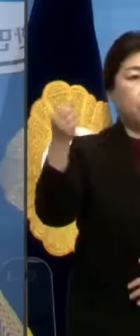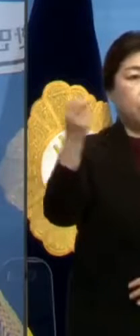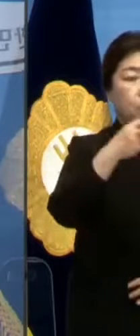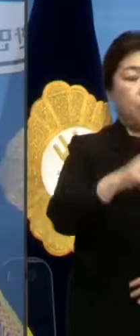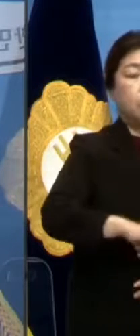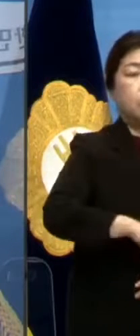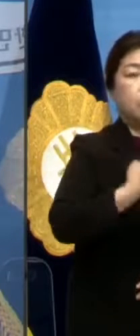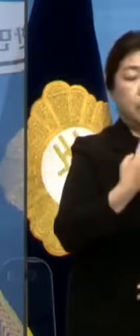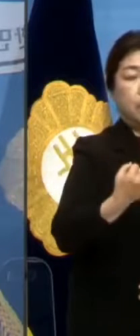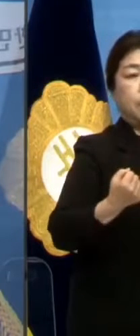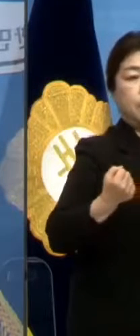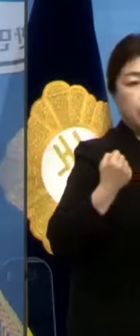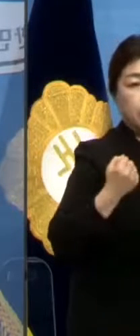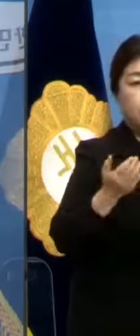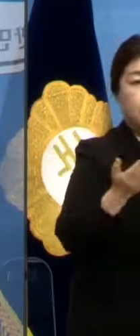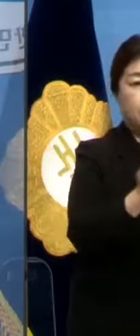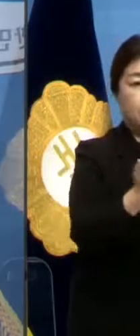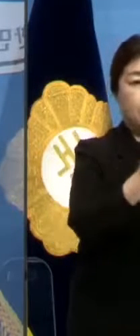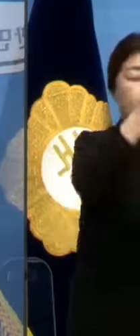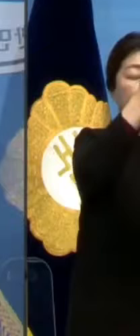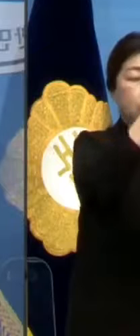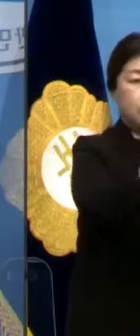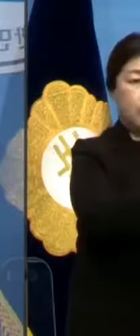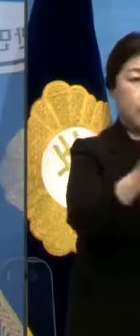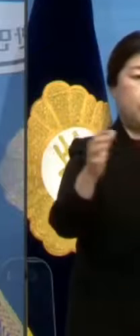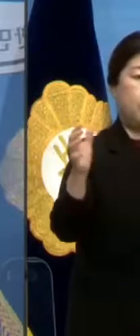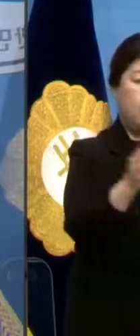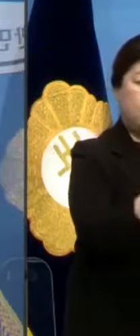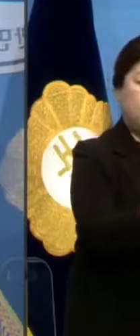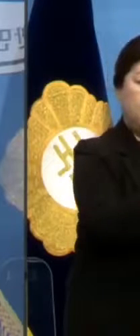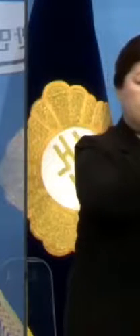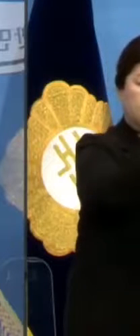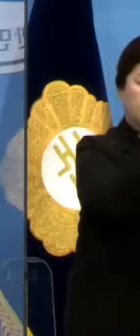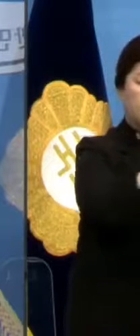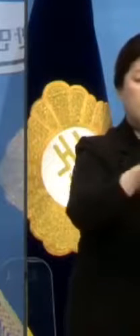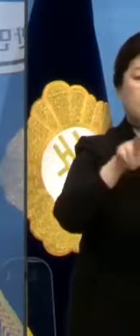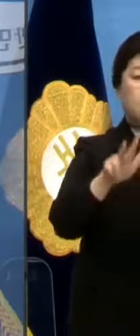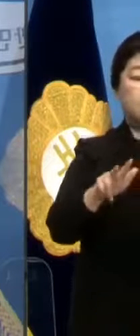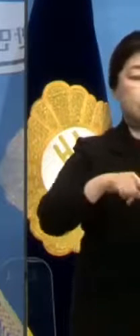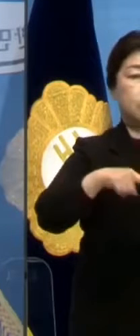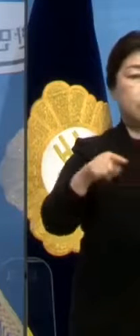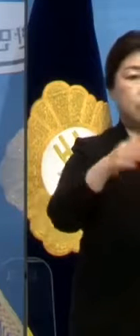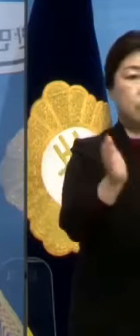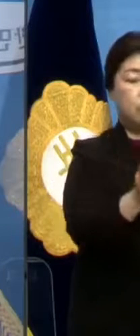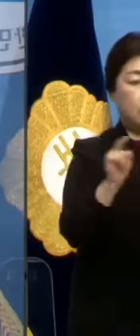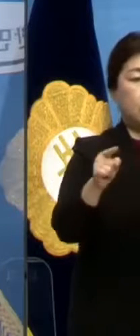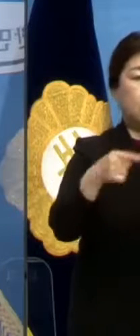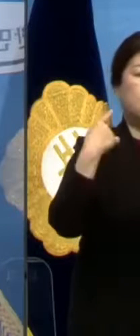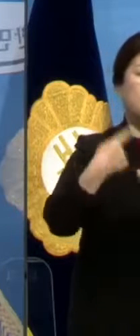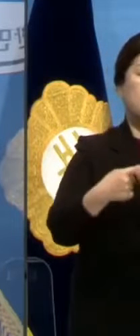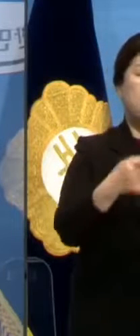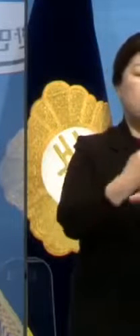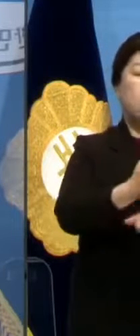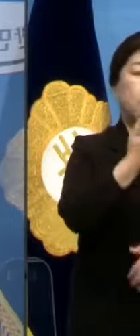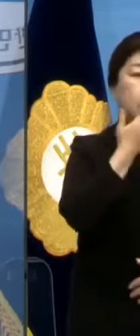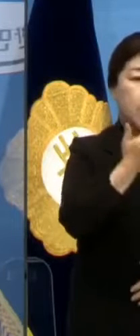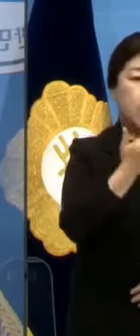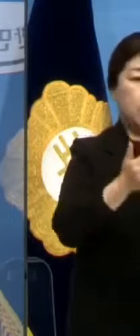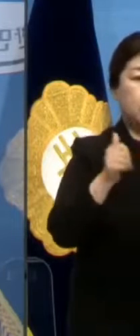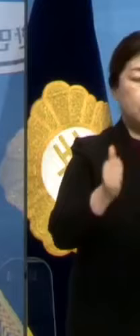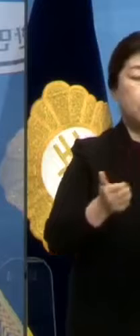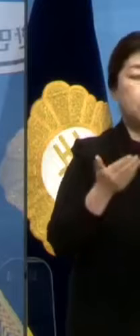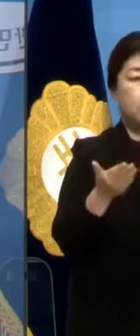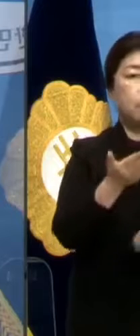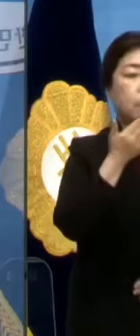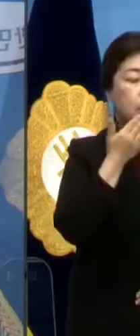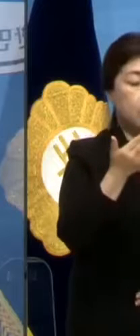근력을 키워서 막판에 단일화를 해서 이 정권을 심판할 수 있도록 하는 것, 그것이 묵묵히 당을